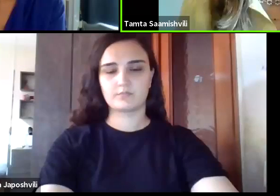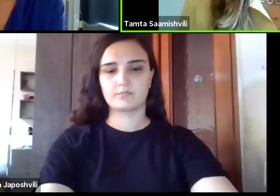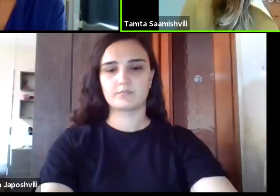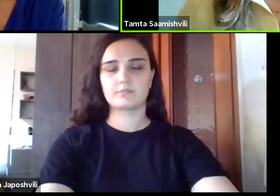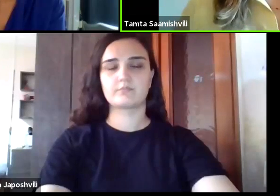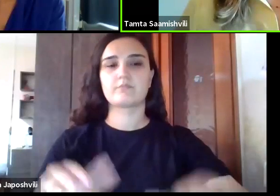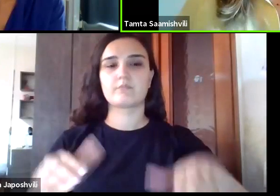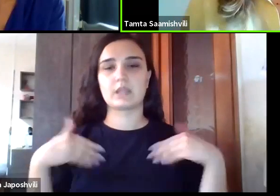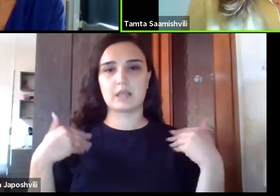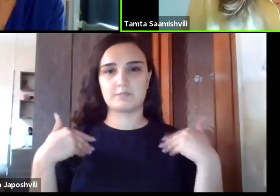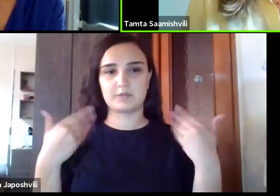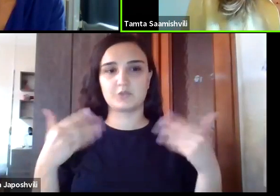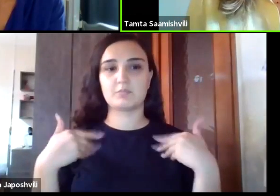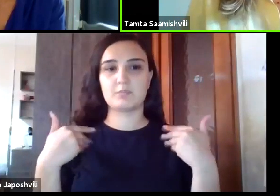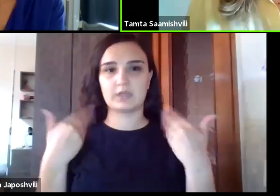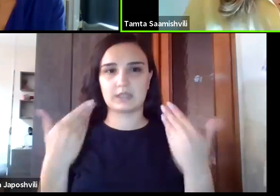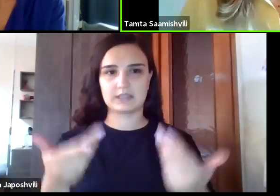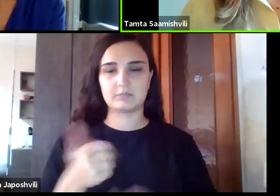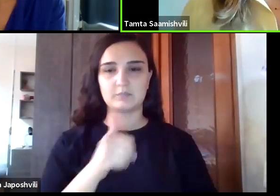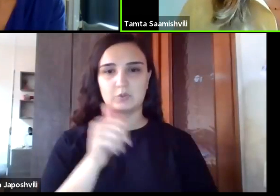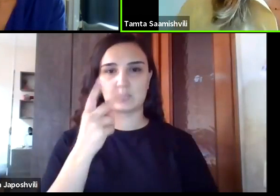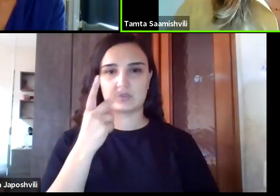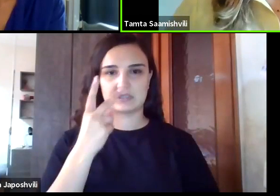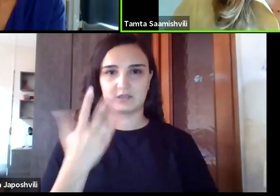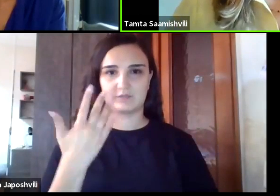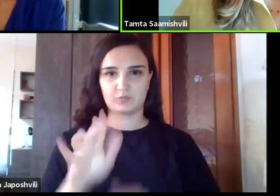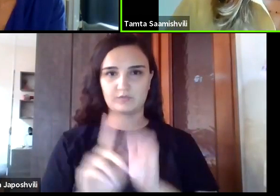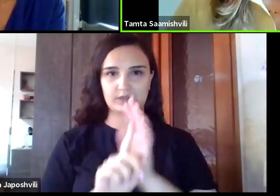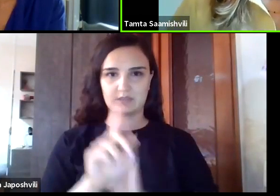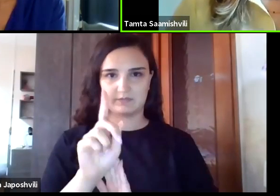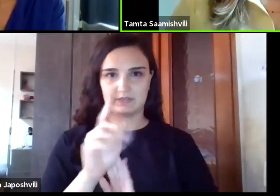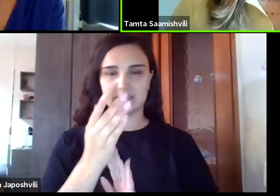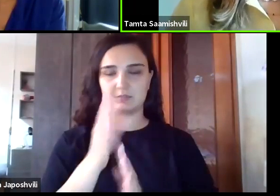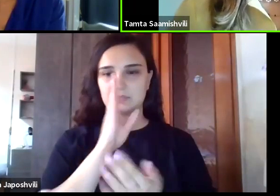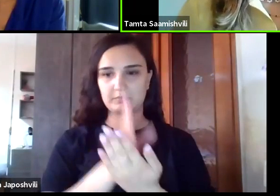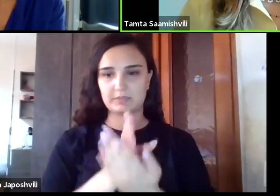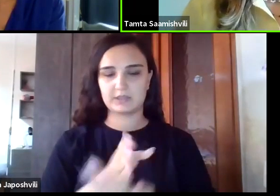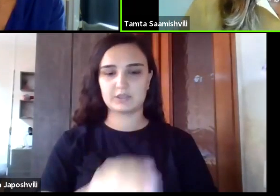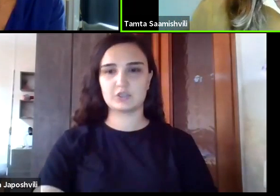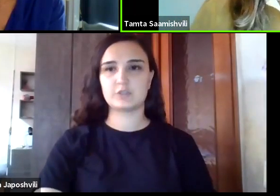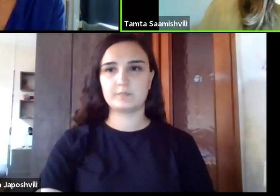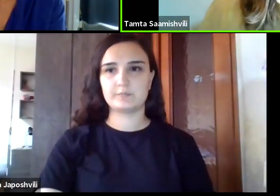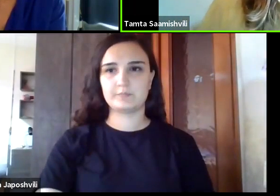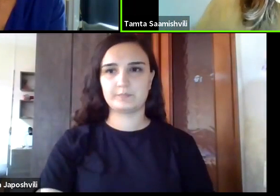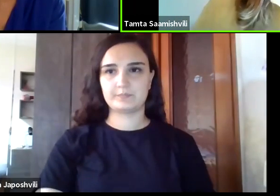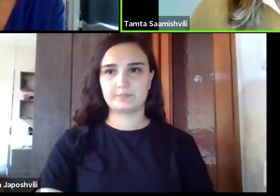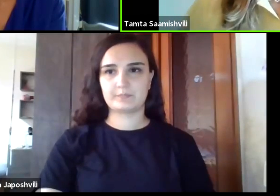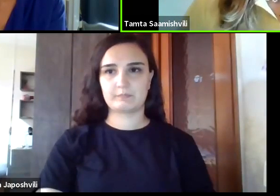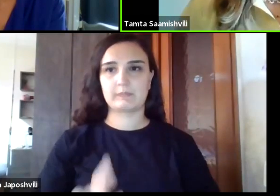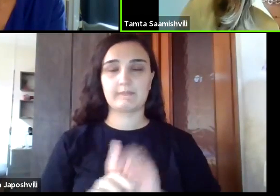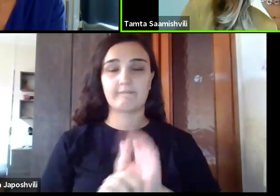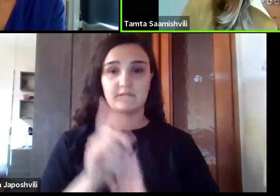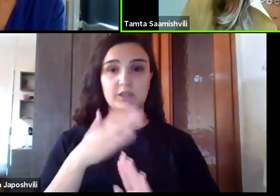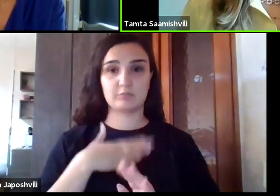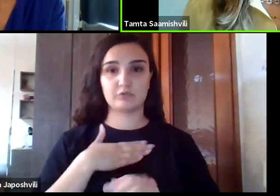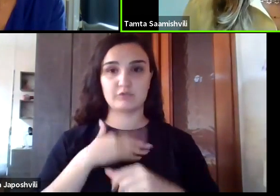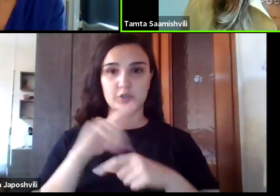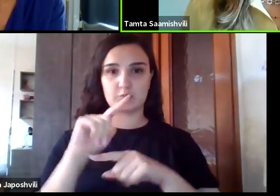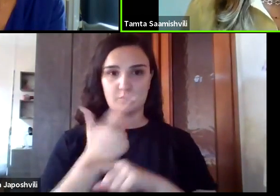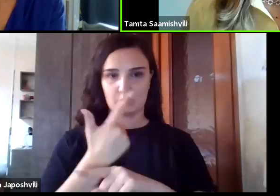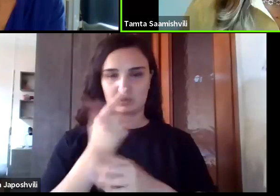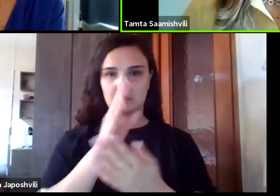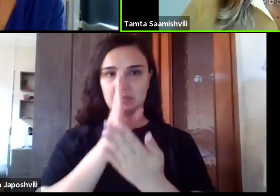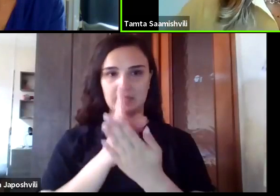გამარჯობა, მოგესალმებით. როგორც ხედავთ, გავედით ჩვენ პირდაპირ ეთერში, ვიწყებთ ამ ჩვენ მორიგ